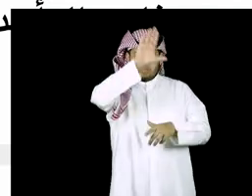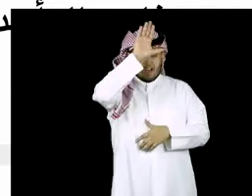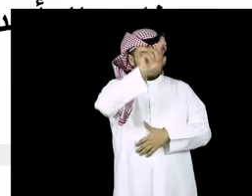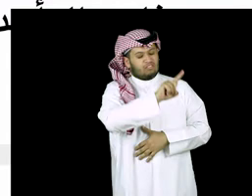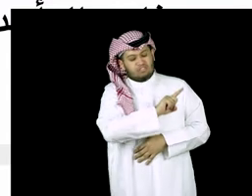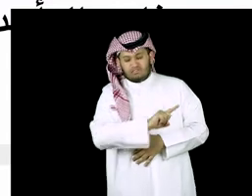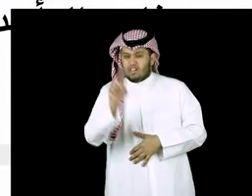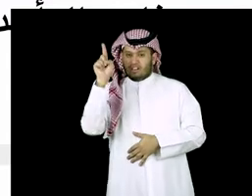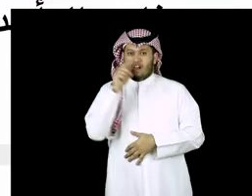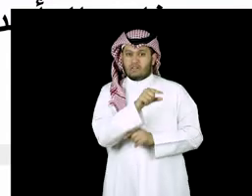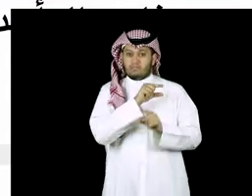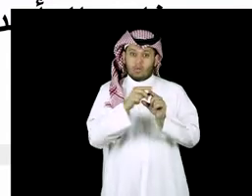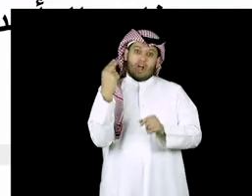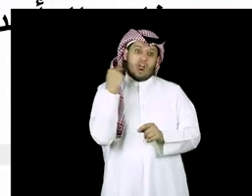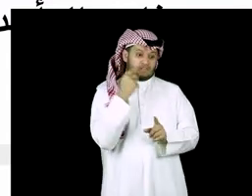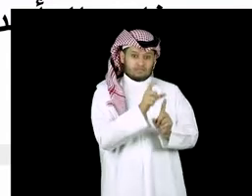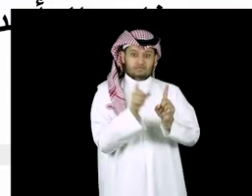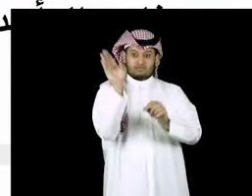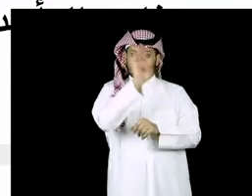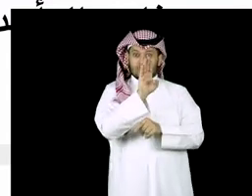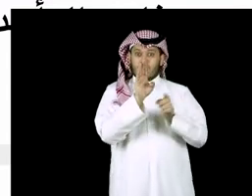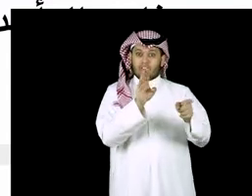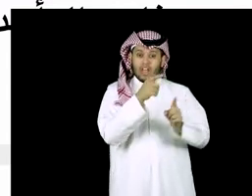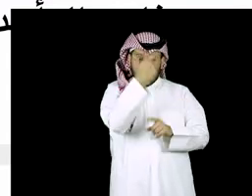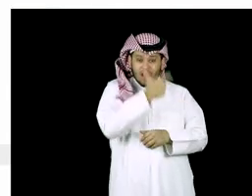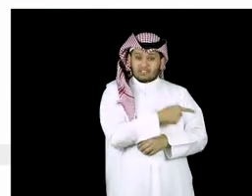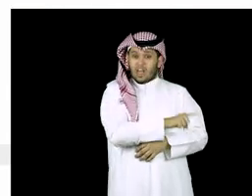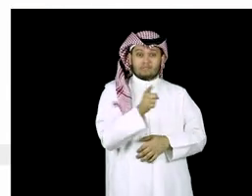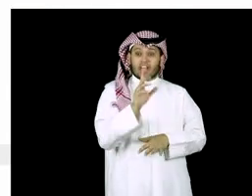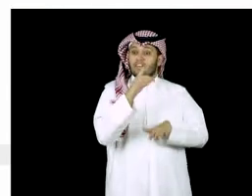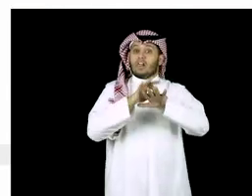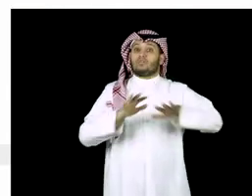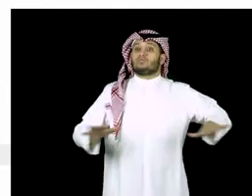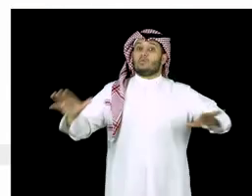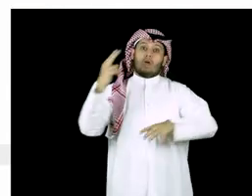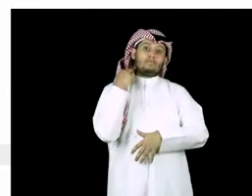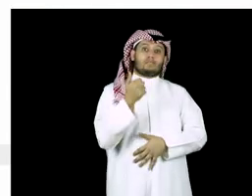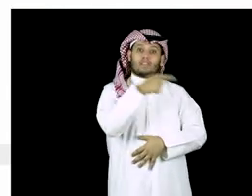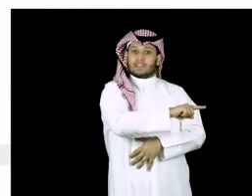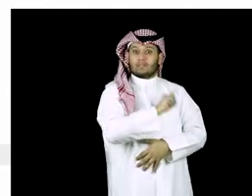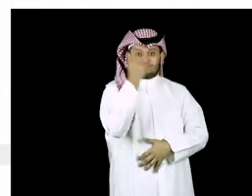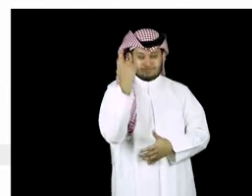الولاية على نفسه، فكيف يكون وليا على الأمة.